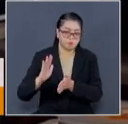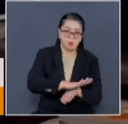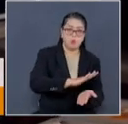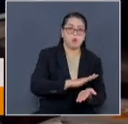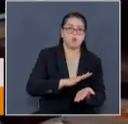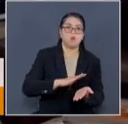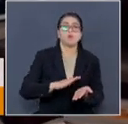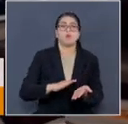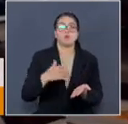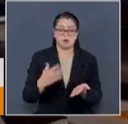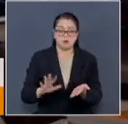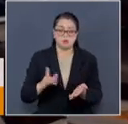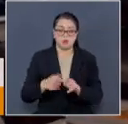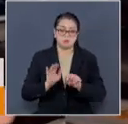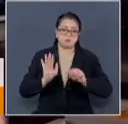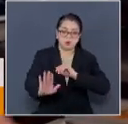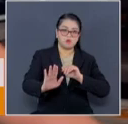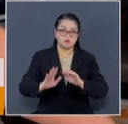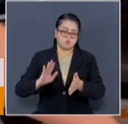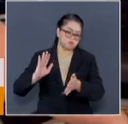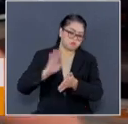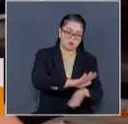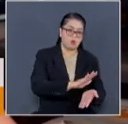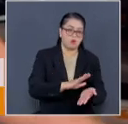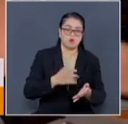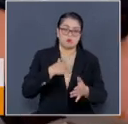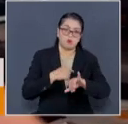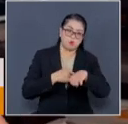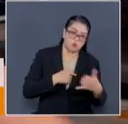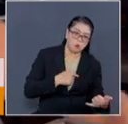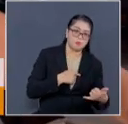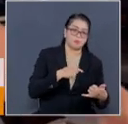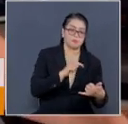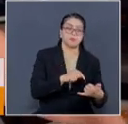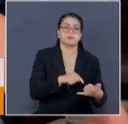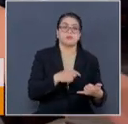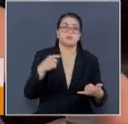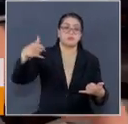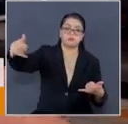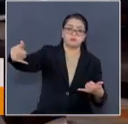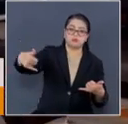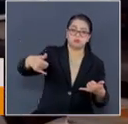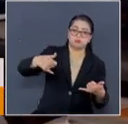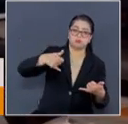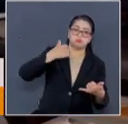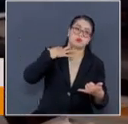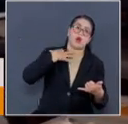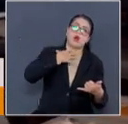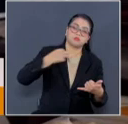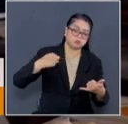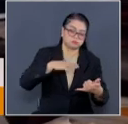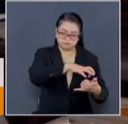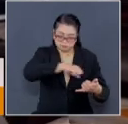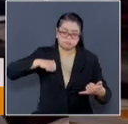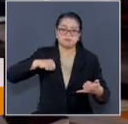ะเสร็จที่แล้วก็ผักแล้วหนูล้มอยู่ตรงข้างล่างเลยซอกตรงข้างที่ระบายน้ำเลยค่ะโนเนีย